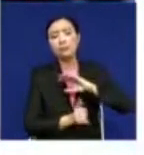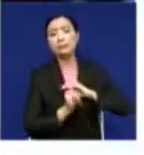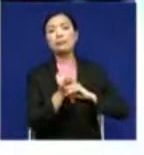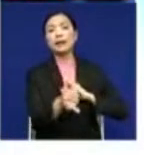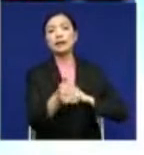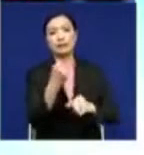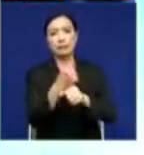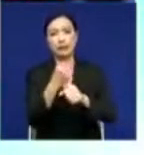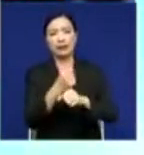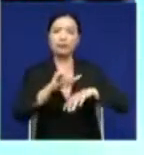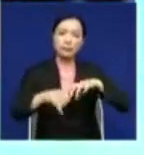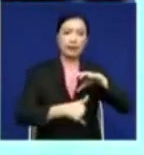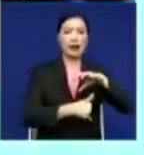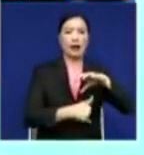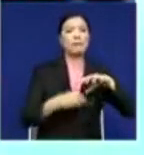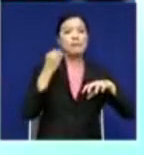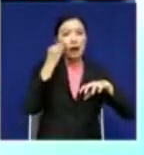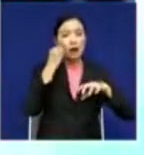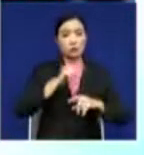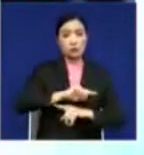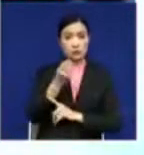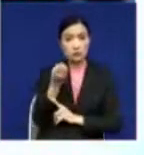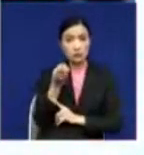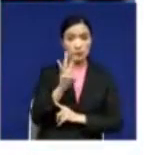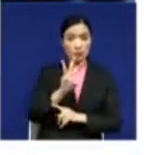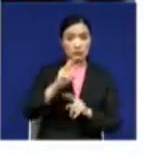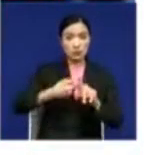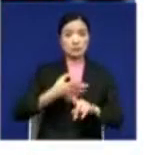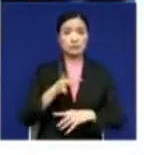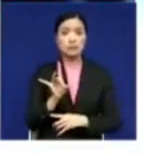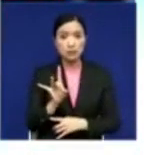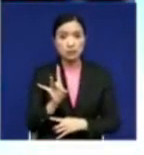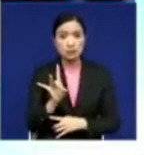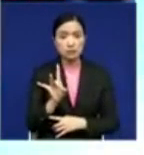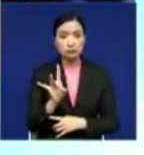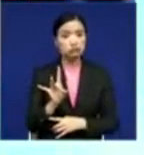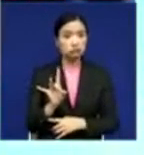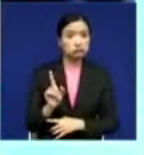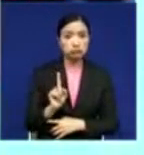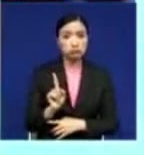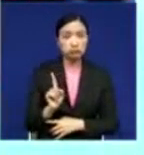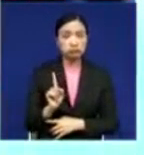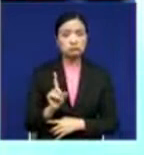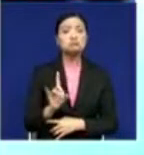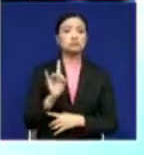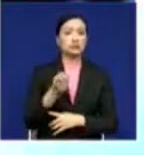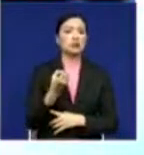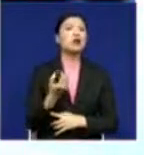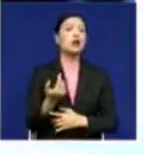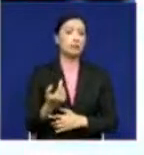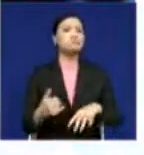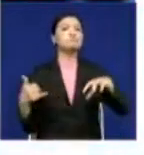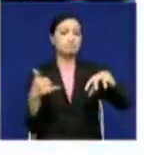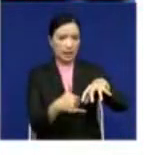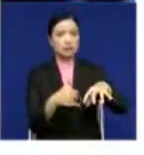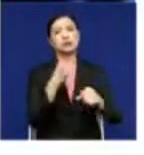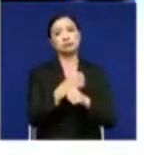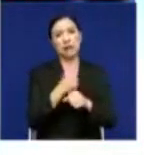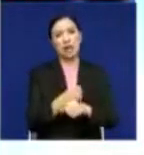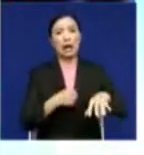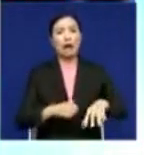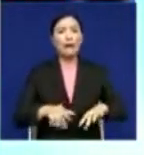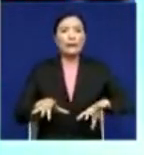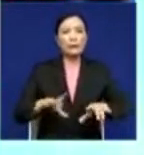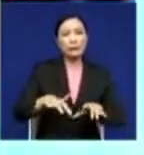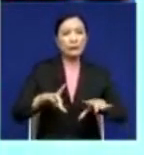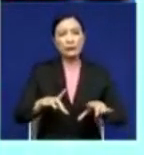นะครับแต่ในวันที่16สิงหาคมนะครับมีการไปทำงานเป็นดีเจ